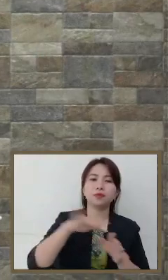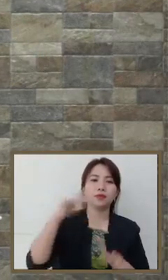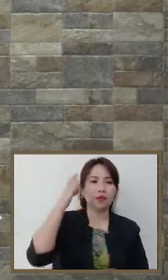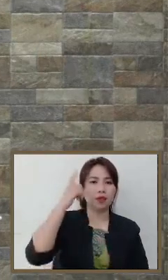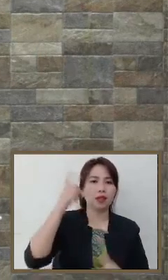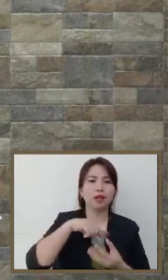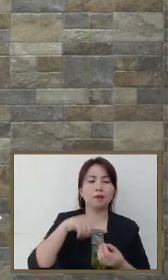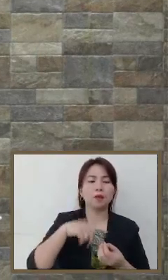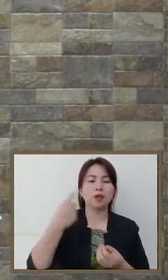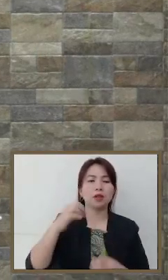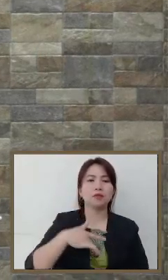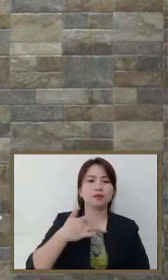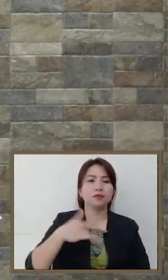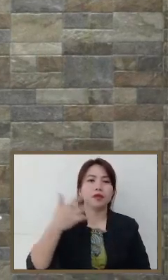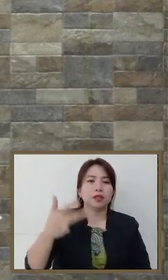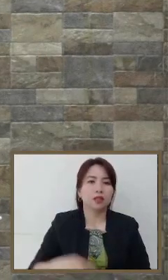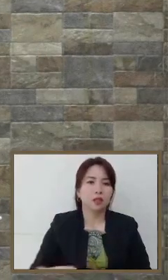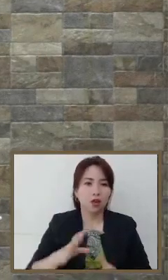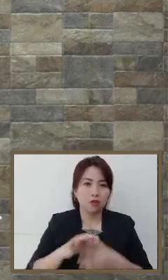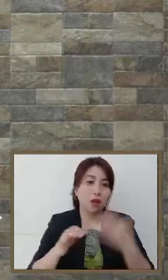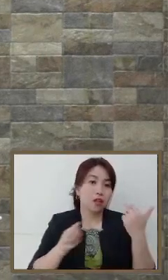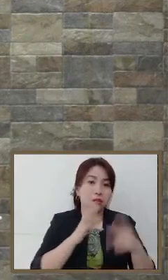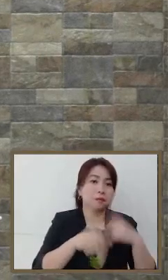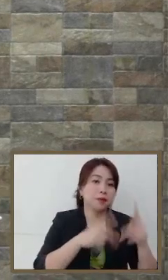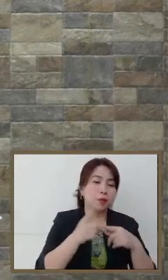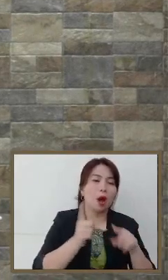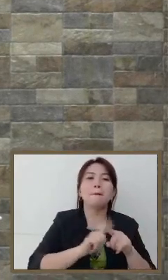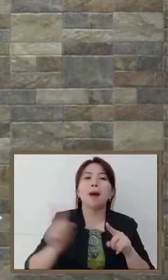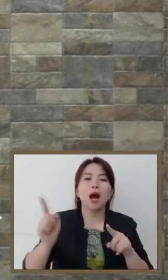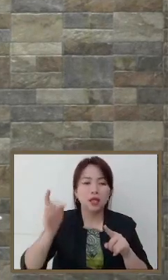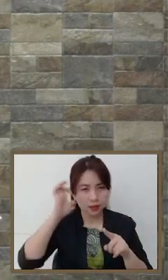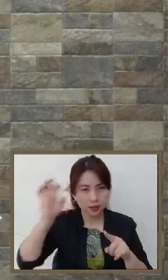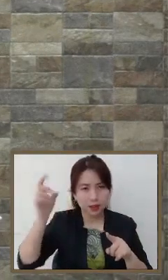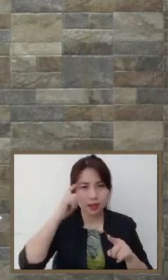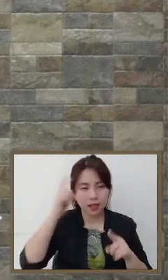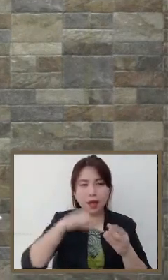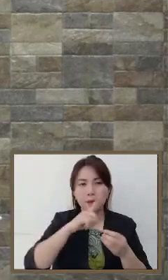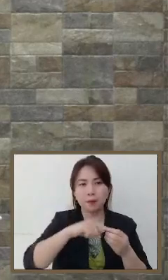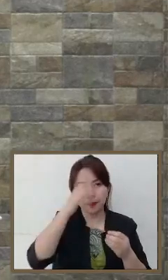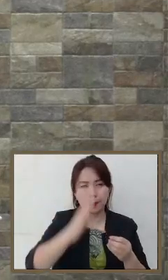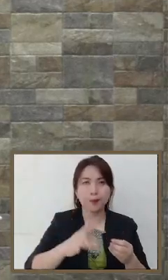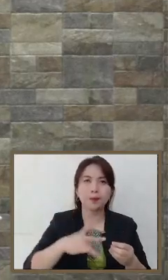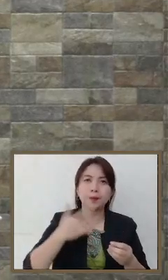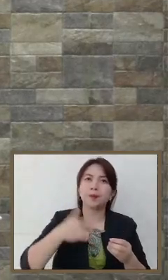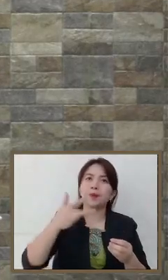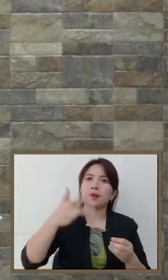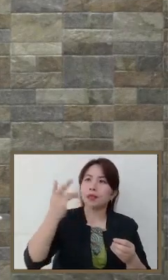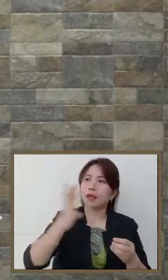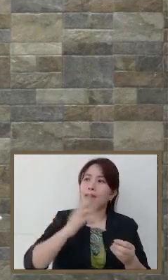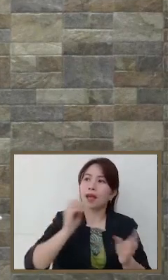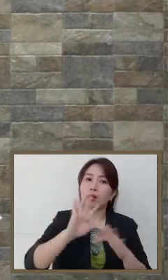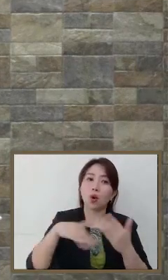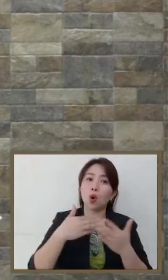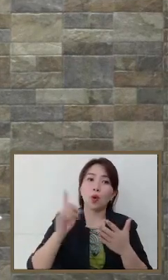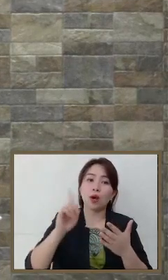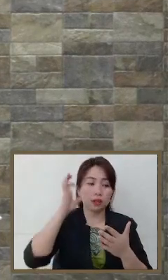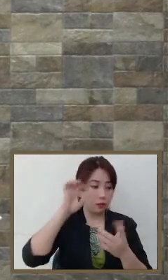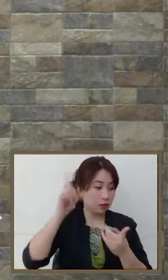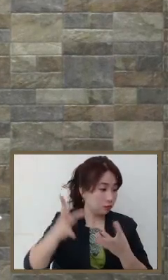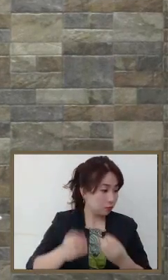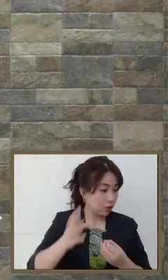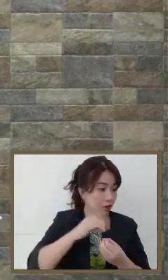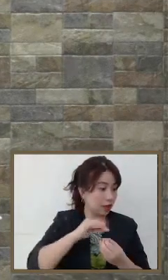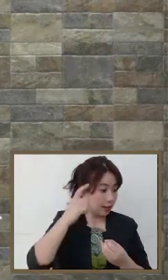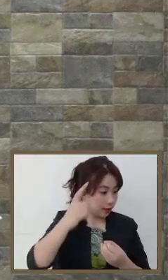after siya sa mararamdaman ng Diyos Paano ko magagawa to sa Diyos pa magagawa sa lahat ng ginawa niya saakin magagawa